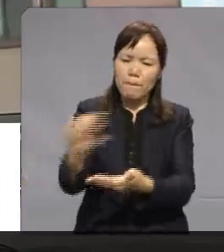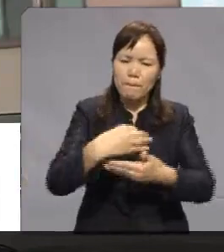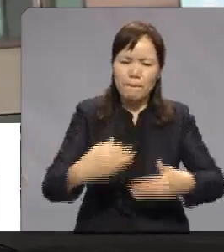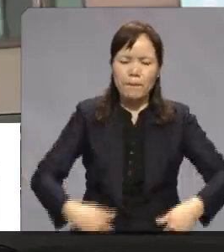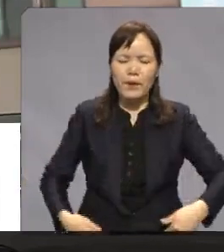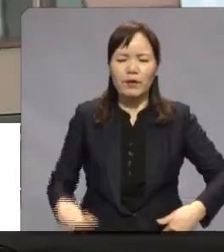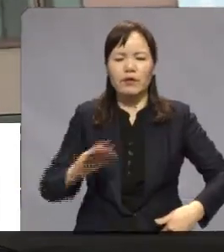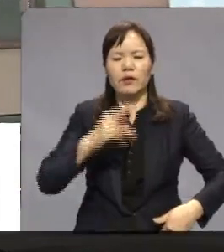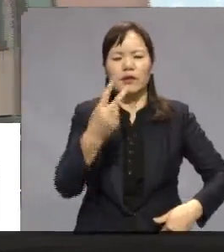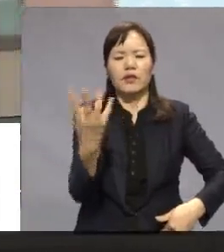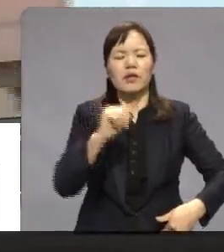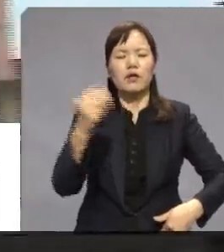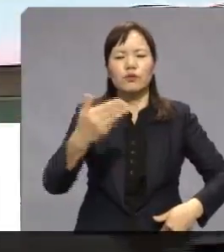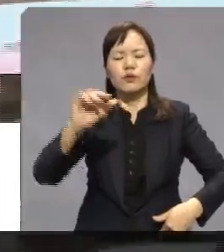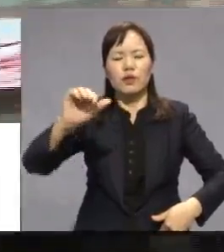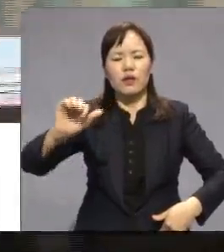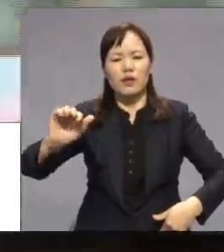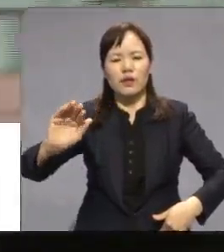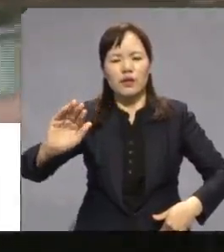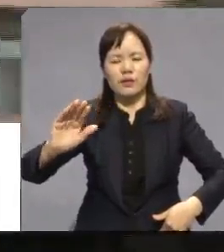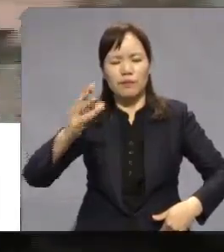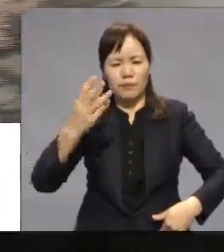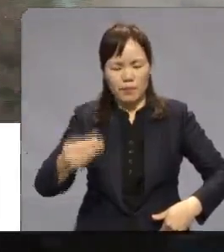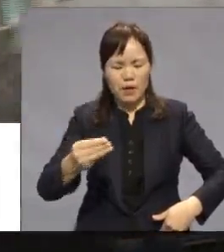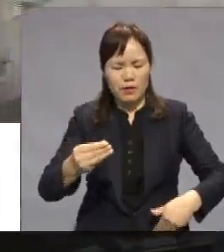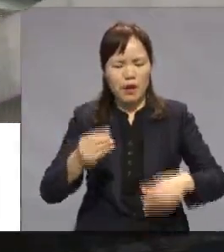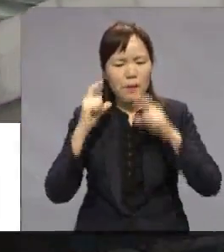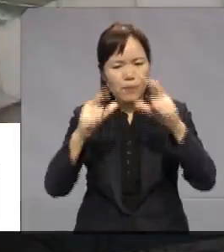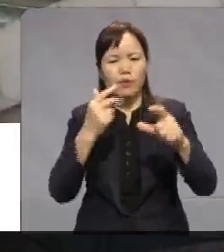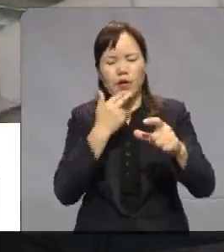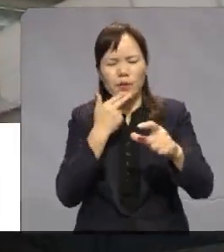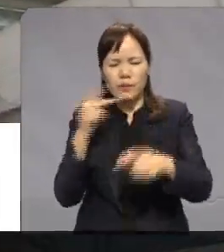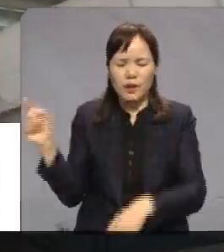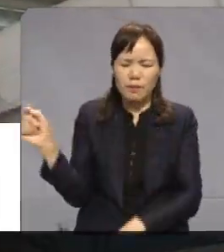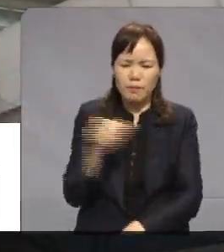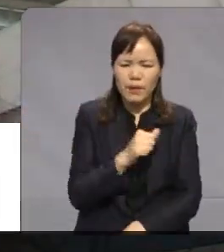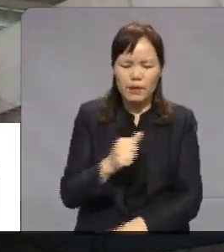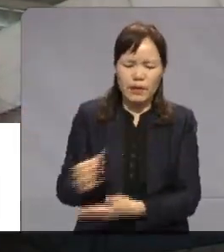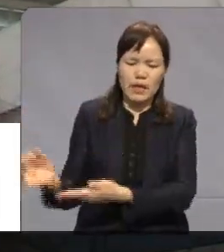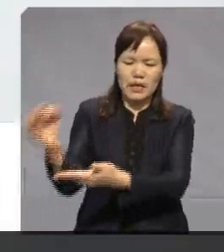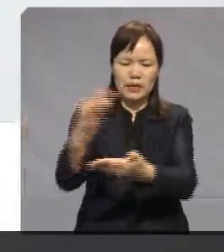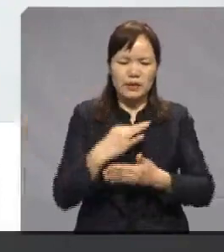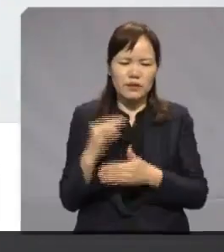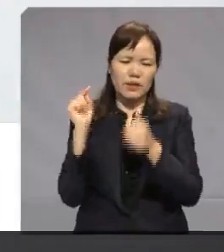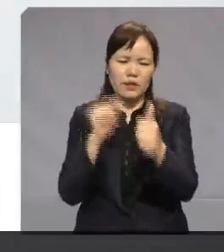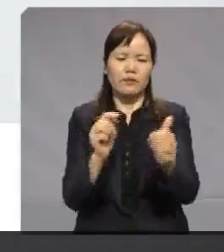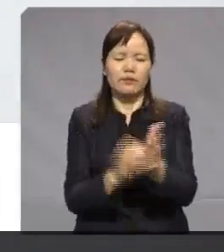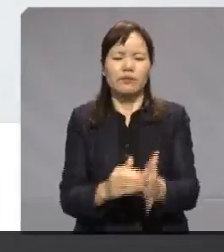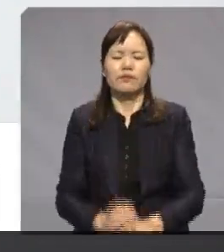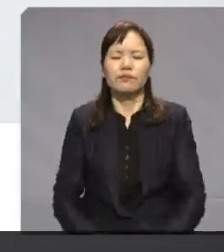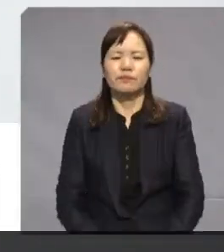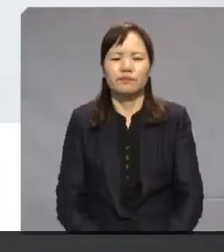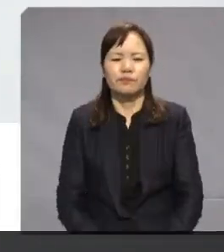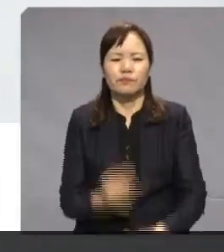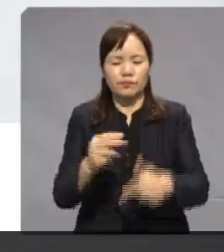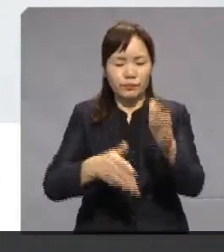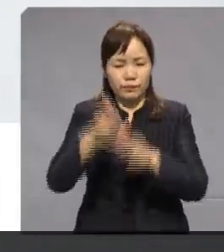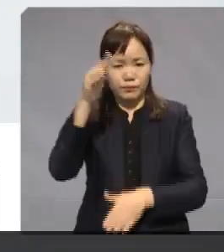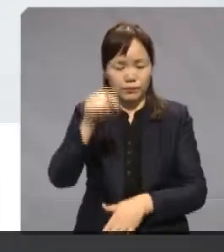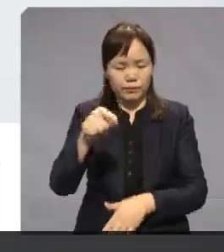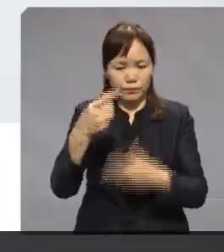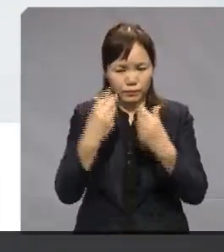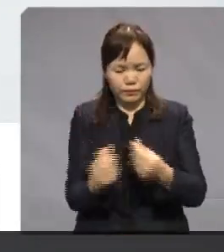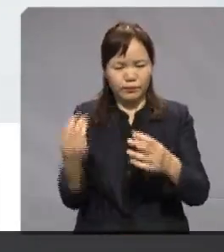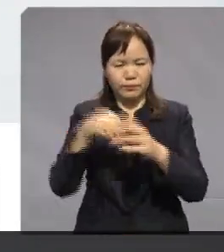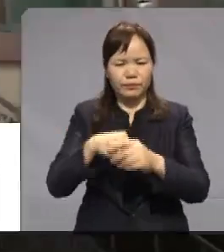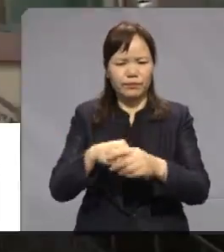5,900만 원에 달하는 과태료를 부과하지 않아 빠르게 징수하려는 시정 조치를 받았습니다 인천시는 이들 사례를